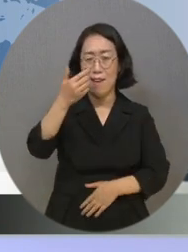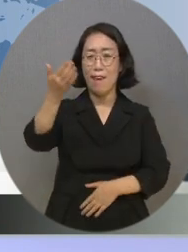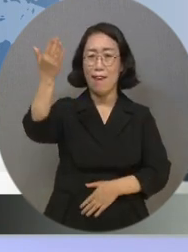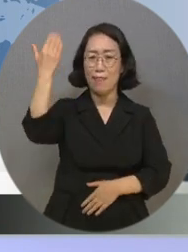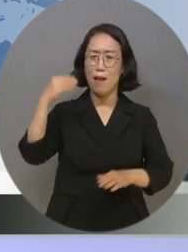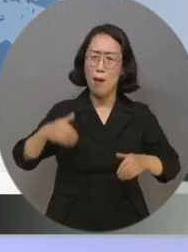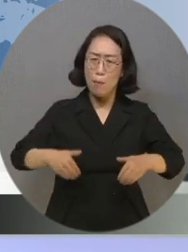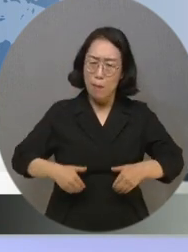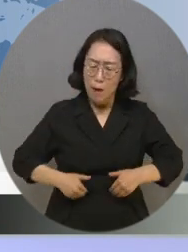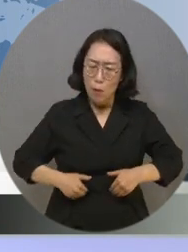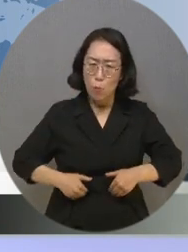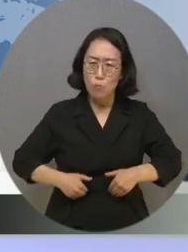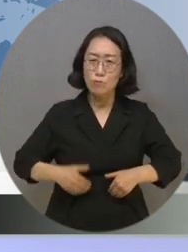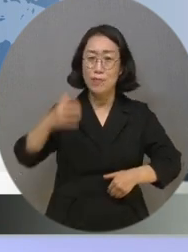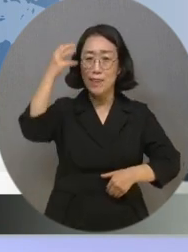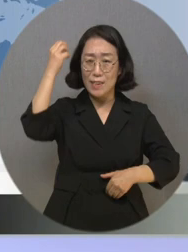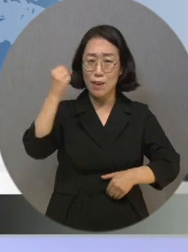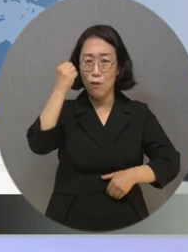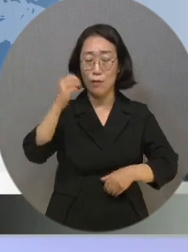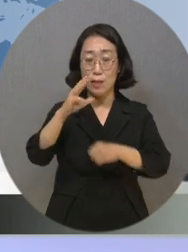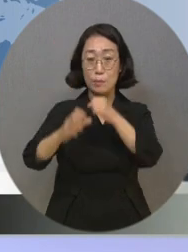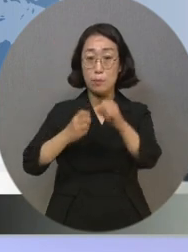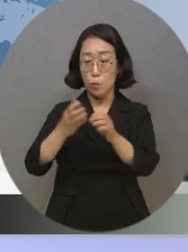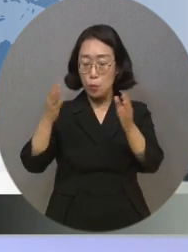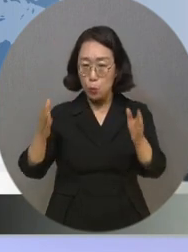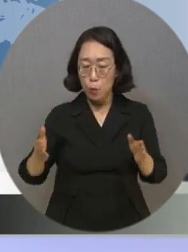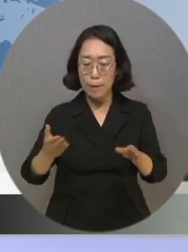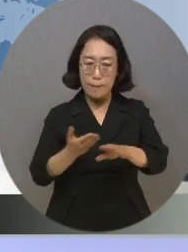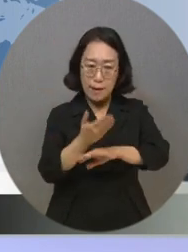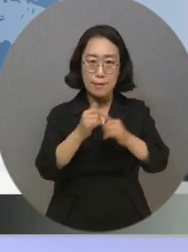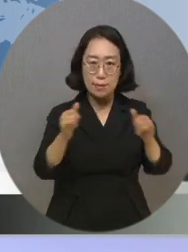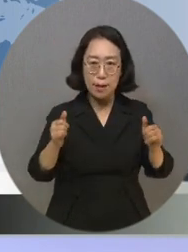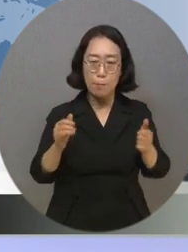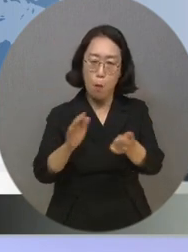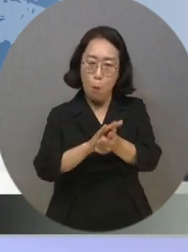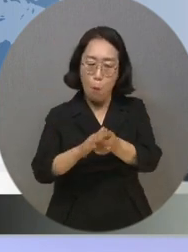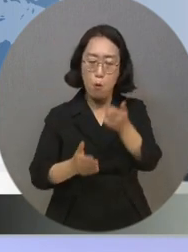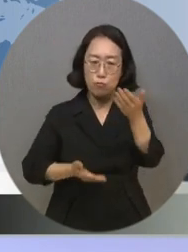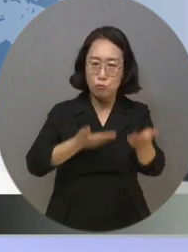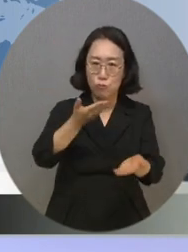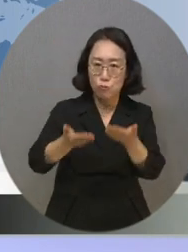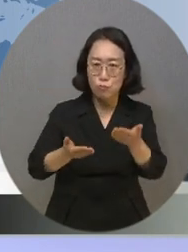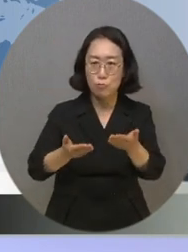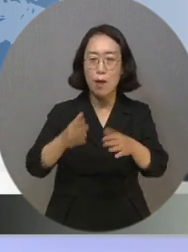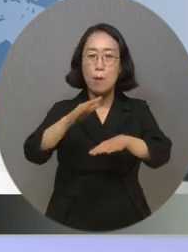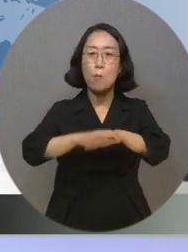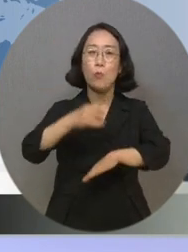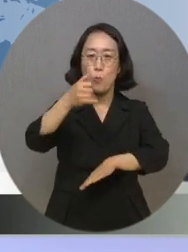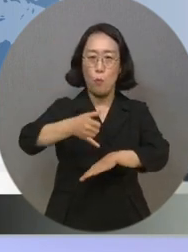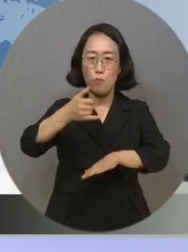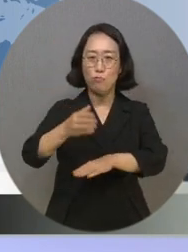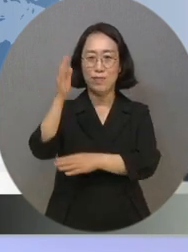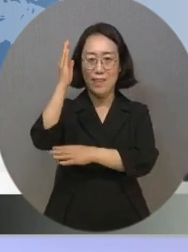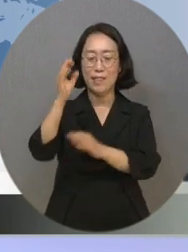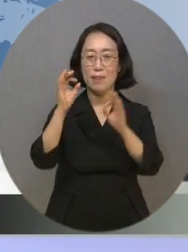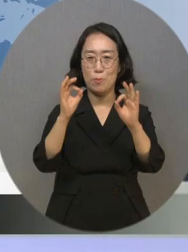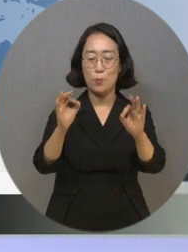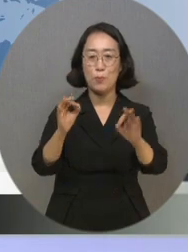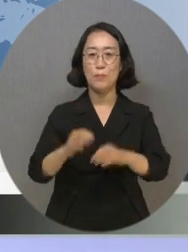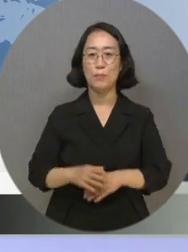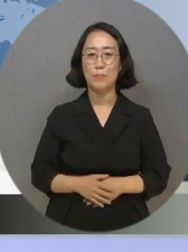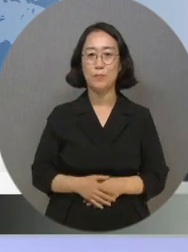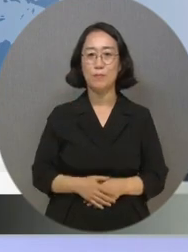배고픔을 잊지 못해 30여년간 남몰래 쌀을 기부해온 농부가 있습니다 그 따뜻한 사연 속으로 함께